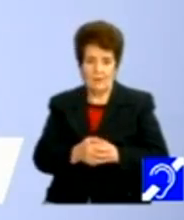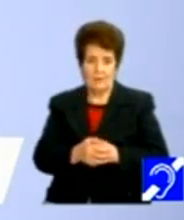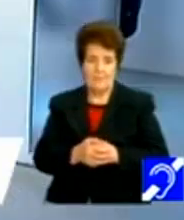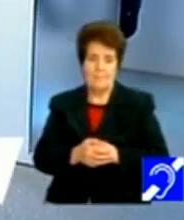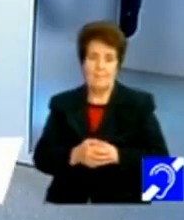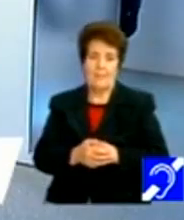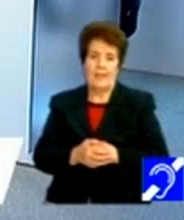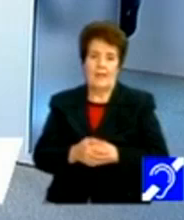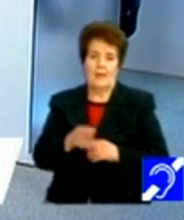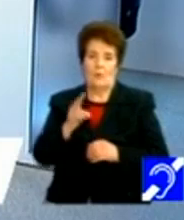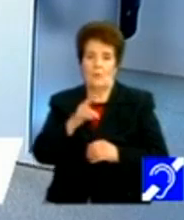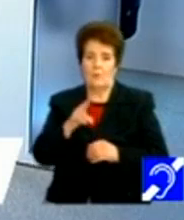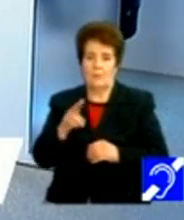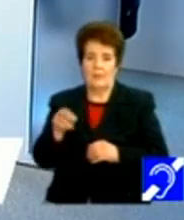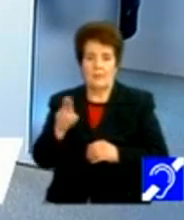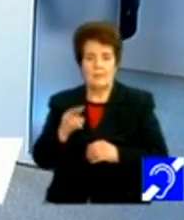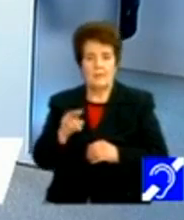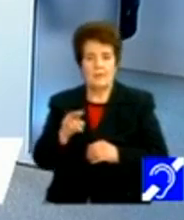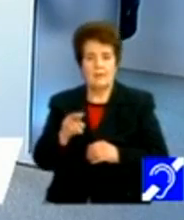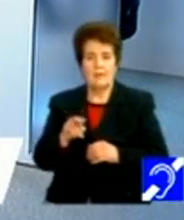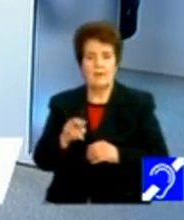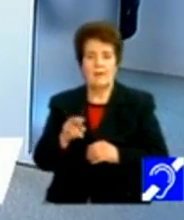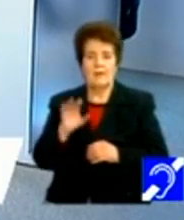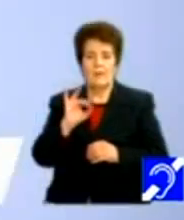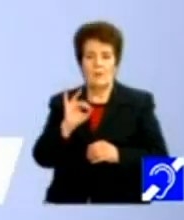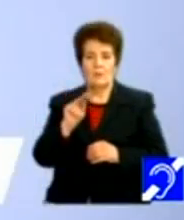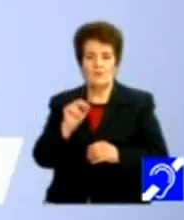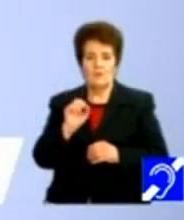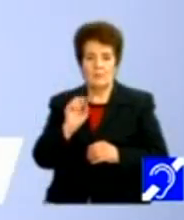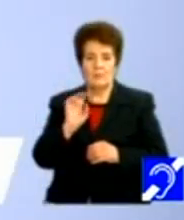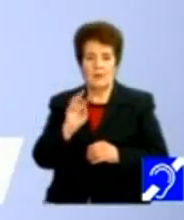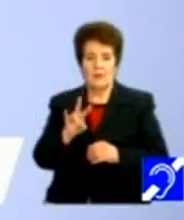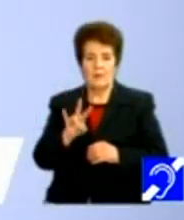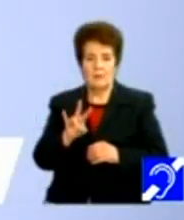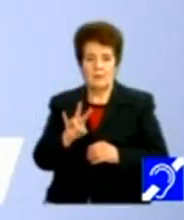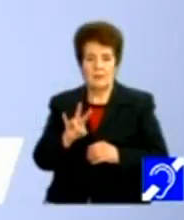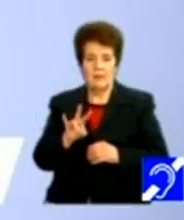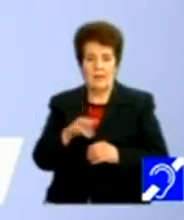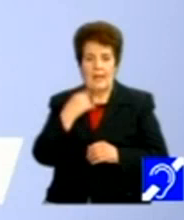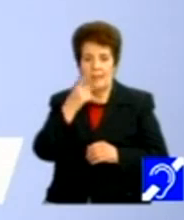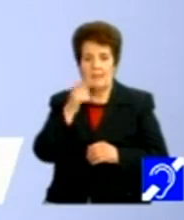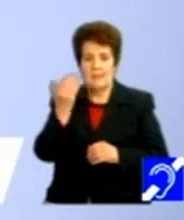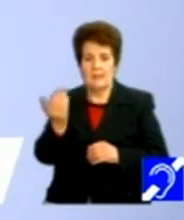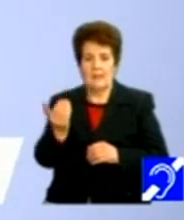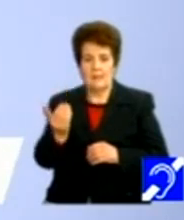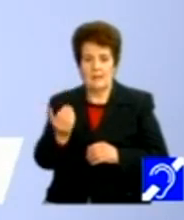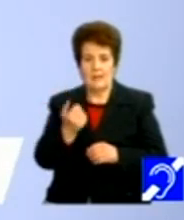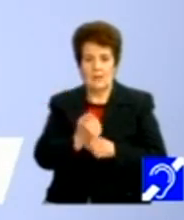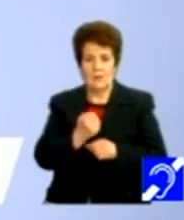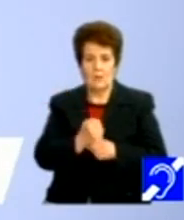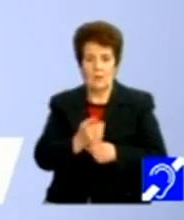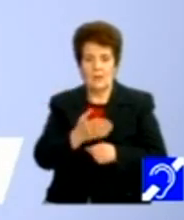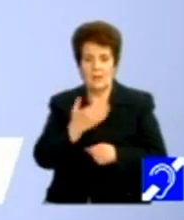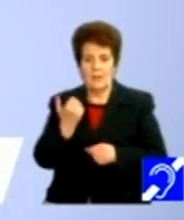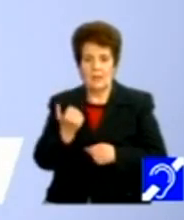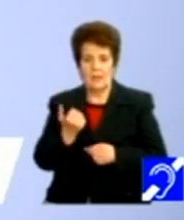Identitatea și cu FSB-ul nu au treabă cât direct. Cât l-ai vopsit pe Ion Ceban, tot putinist. Asta e identitatea lui, n-ai ce face. Dar la chestiile